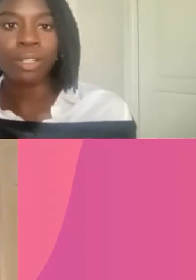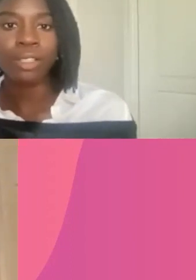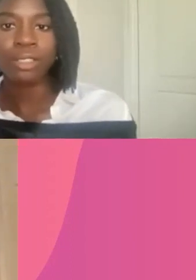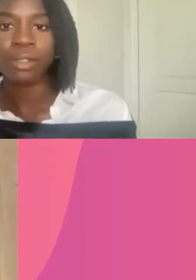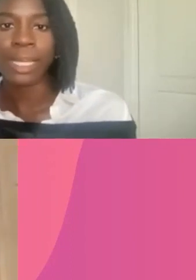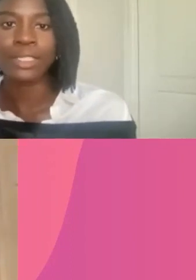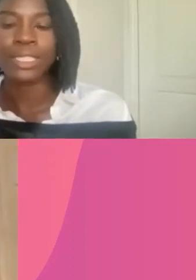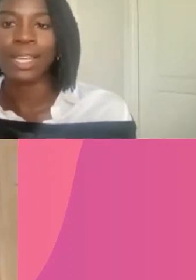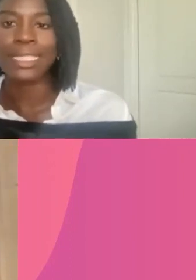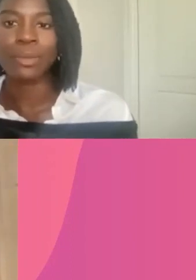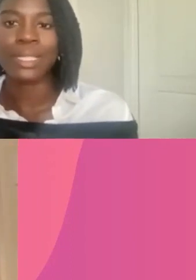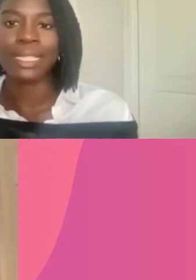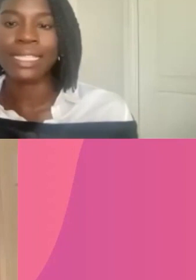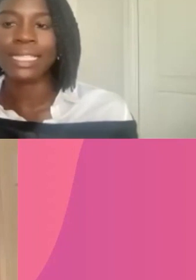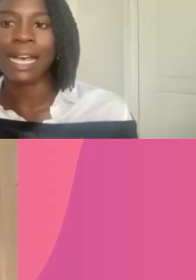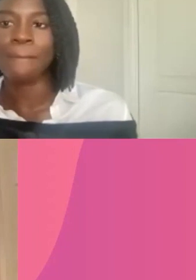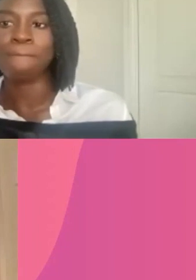où on fait référence